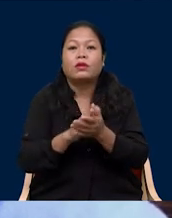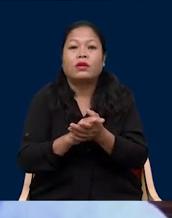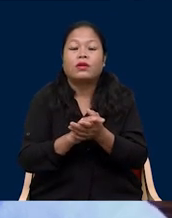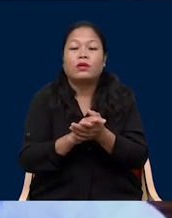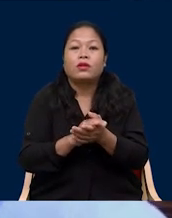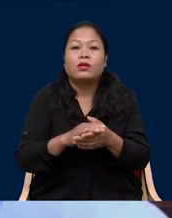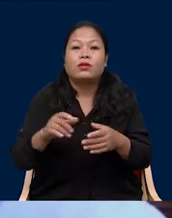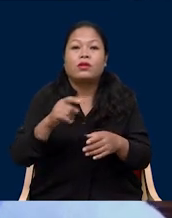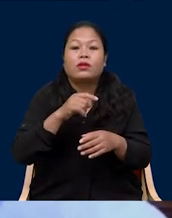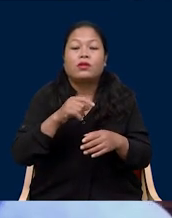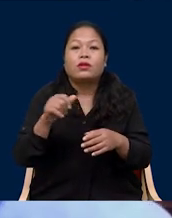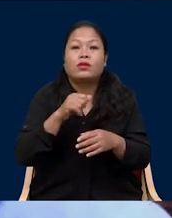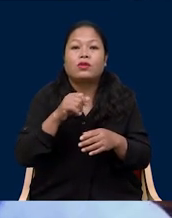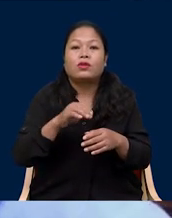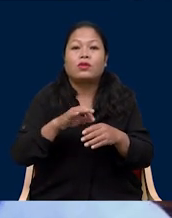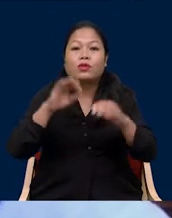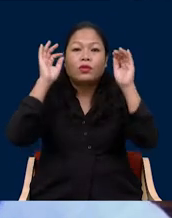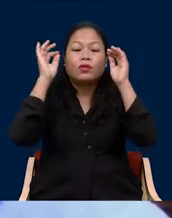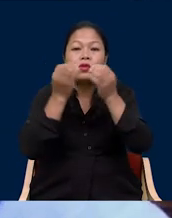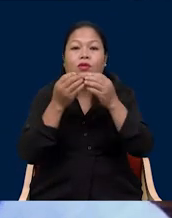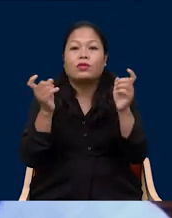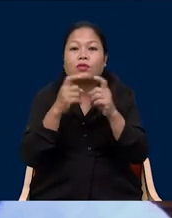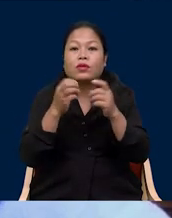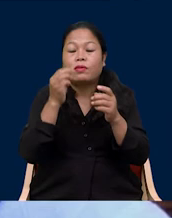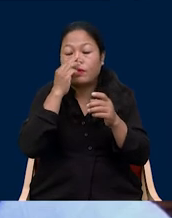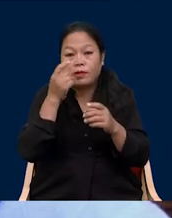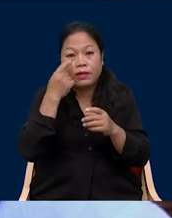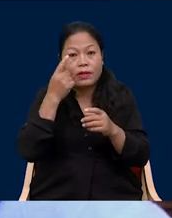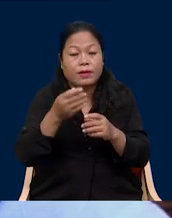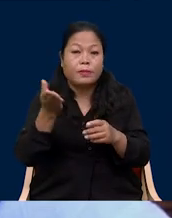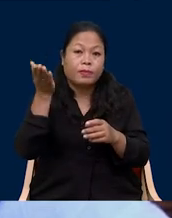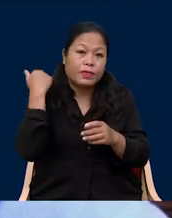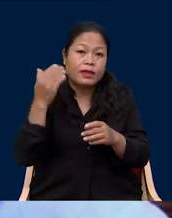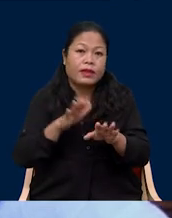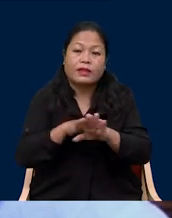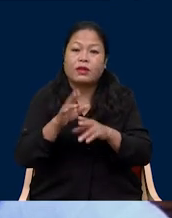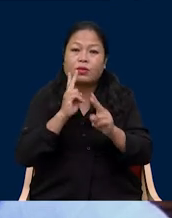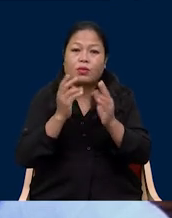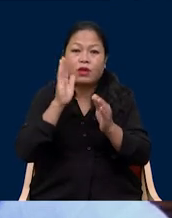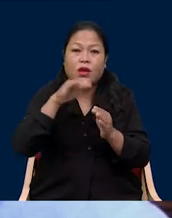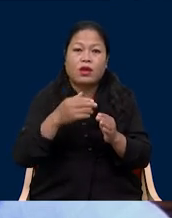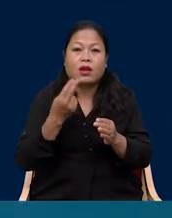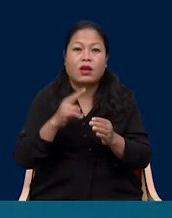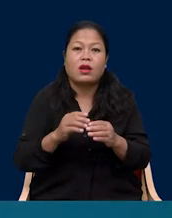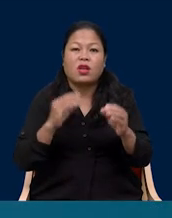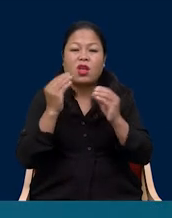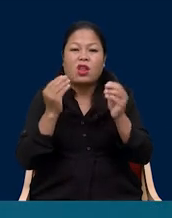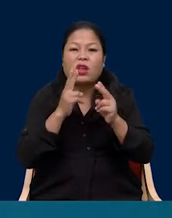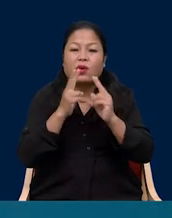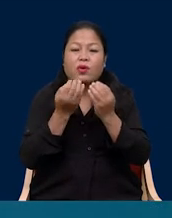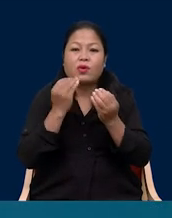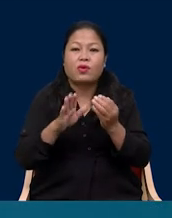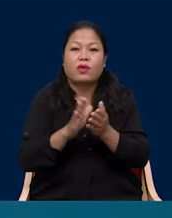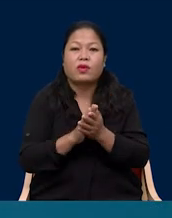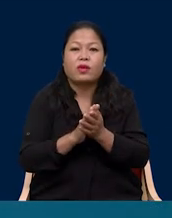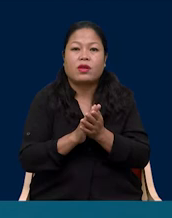समावेशको हामी कुरा गर्छौँ, यो पनि क्लाइमेट चेन्जको छलफलमा हामी हेर्दाखेरि पहिला पनि त्यति कुरा आएको थिएन होइन,